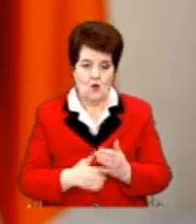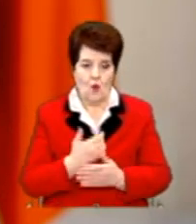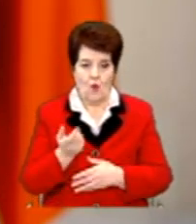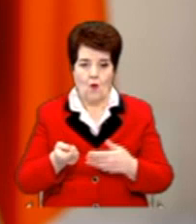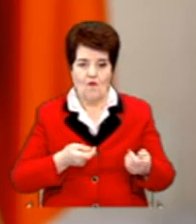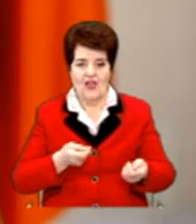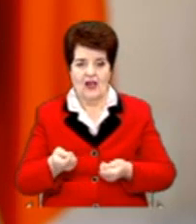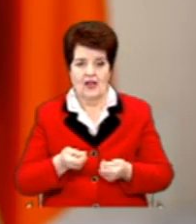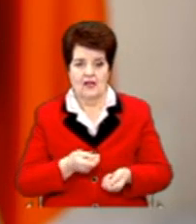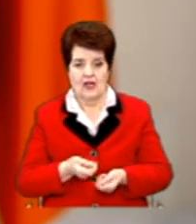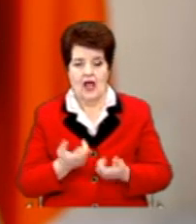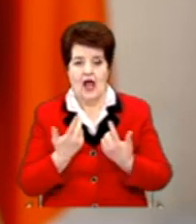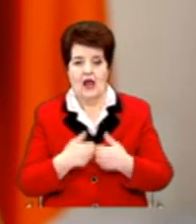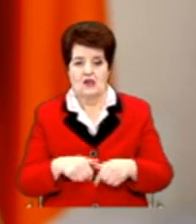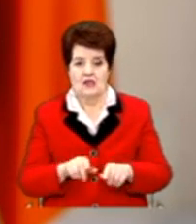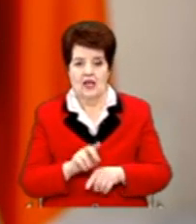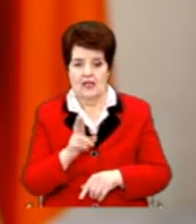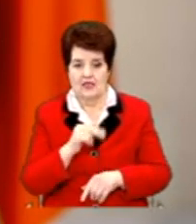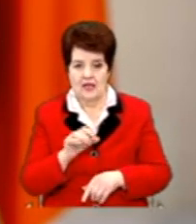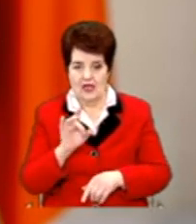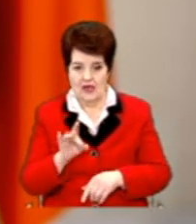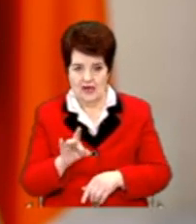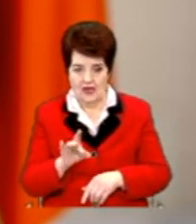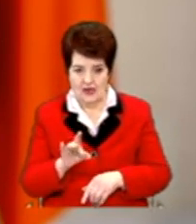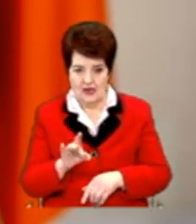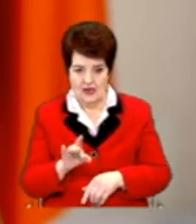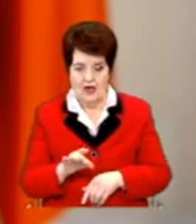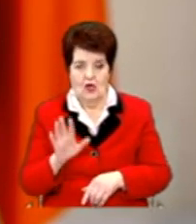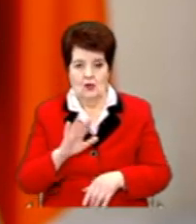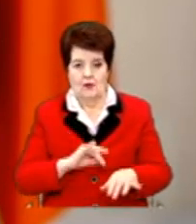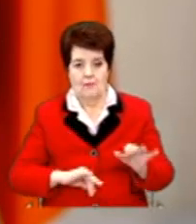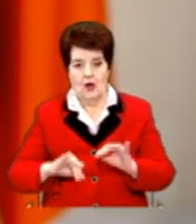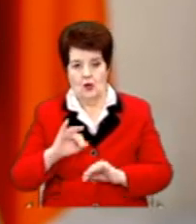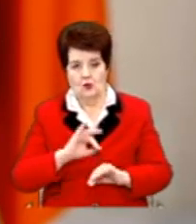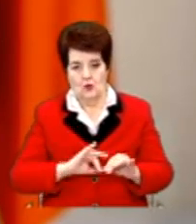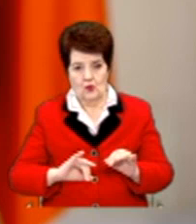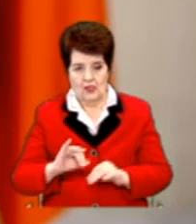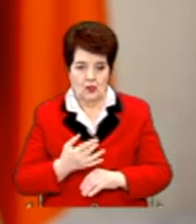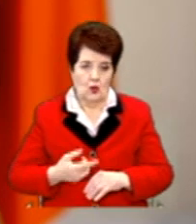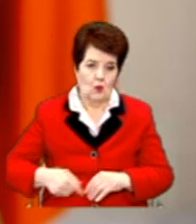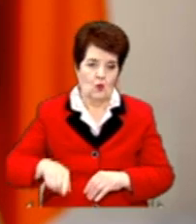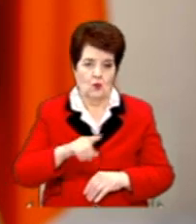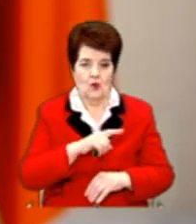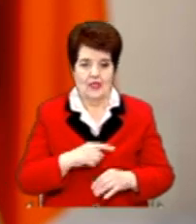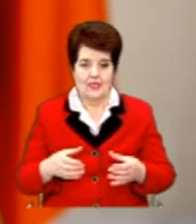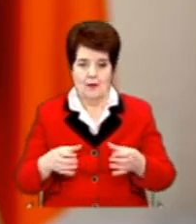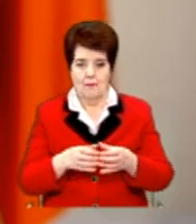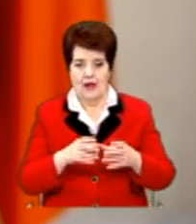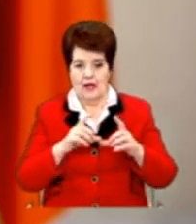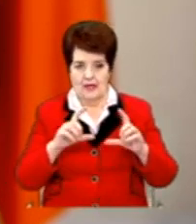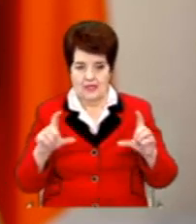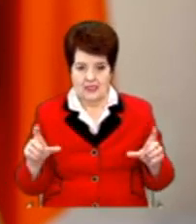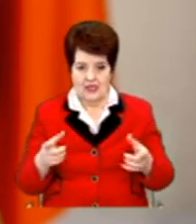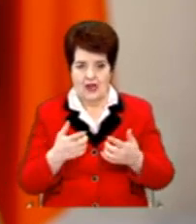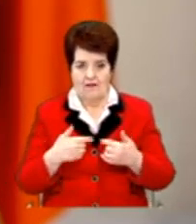guvern. Așadar, după ce m-am consultat cu toate partidele și